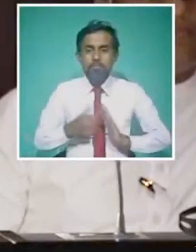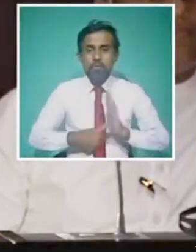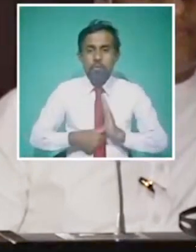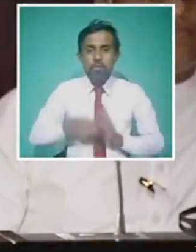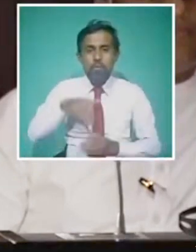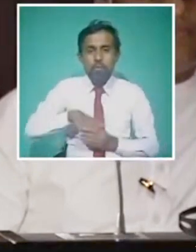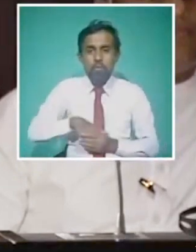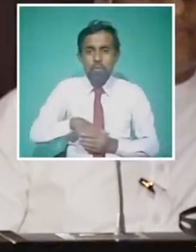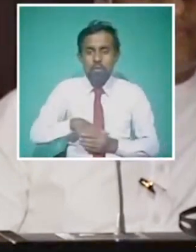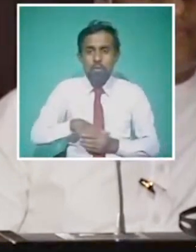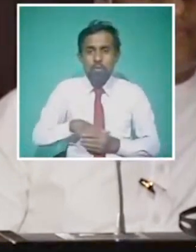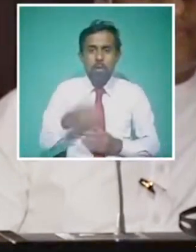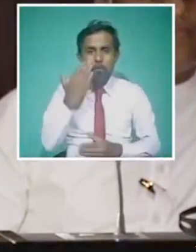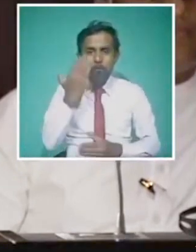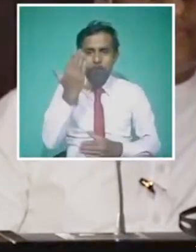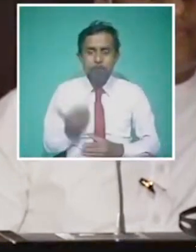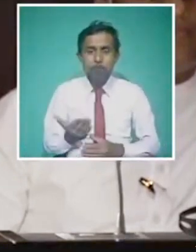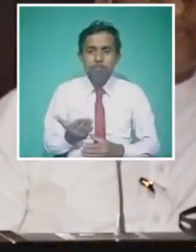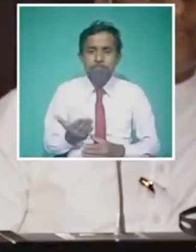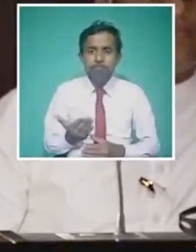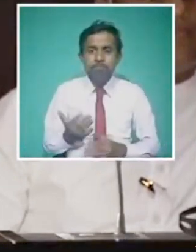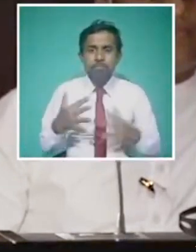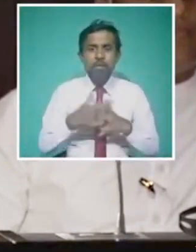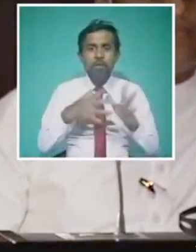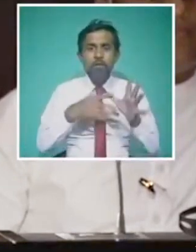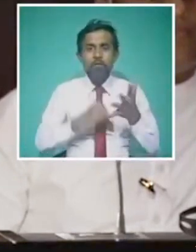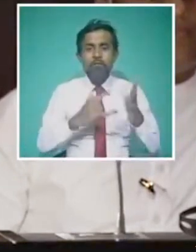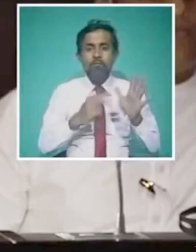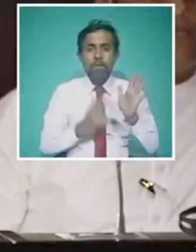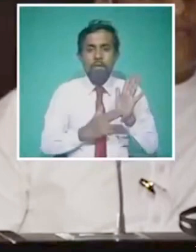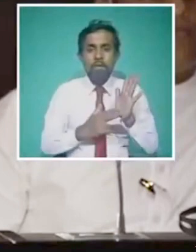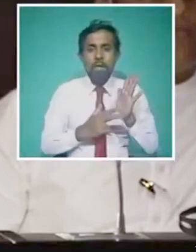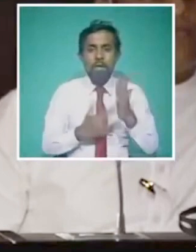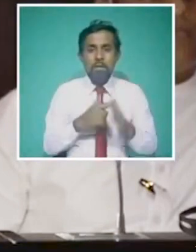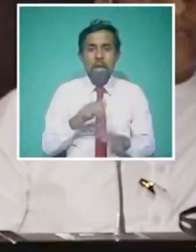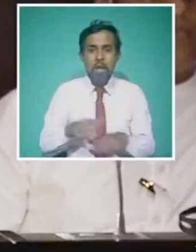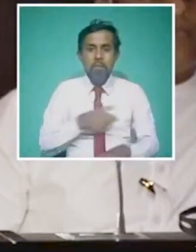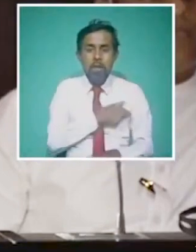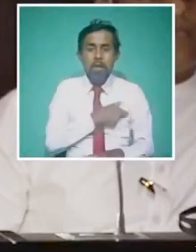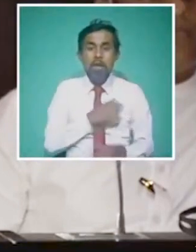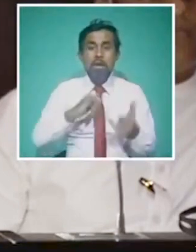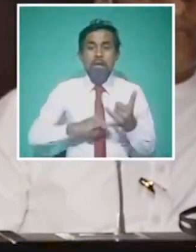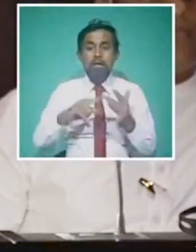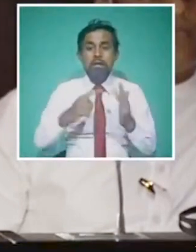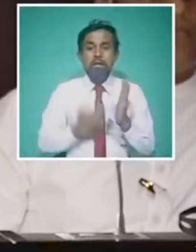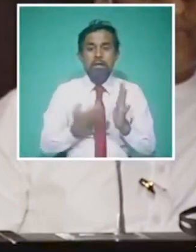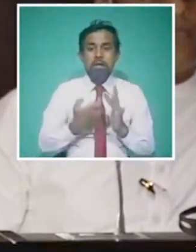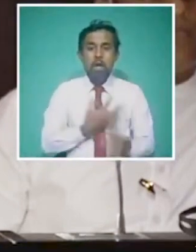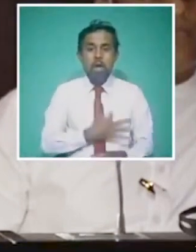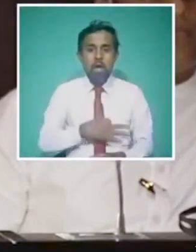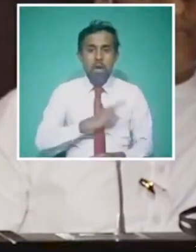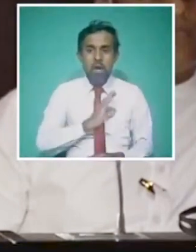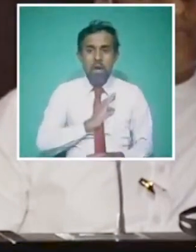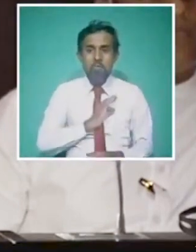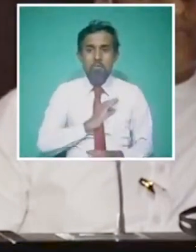අරහා අද වෙනකොට අපි අපිට පේනවා විශේෂයෙන්ම අර වසන්ත ශිෂ්‍යනායකයවත් ඒ වගේම සිරිධම්ම ඒ ස්වාමින්